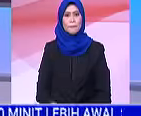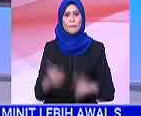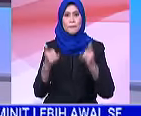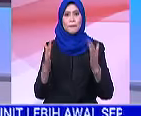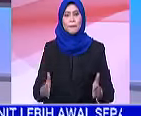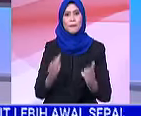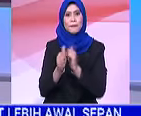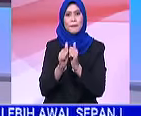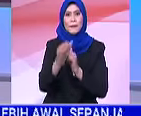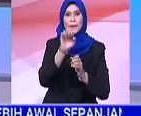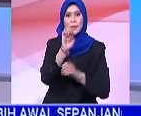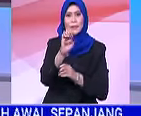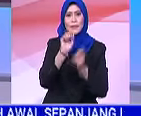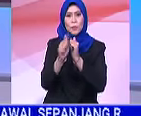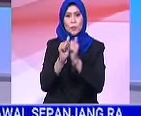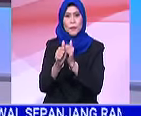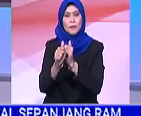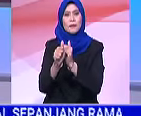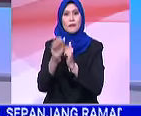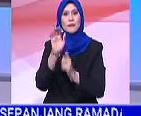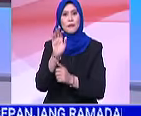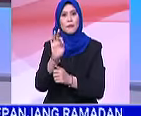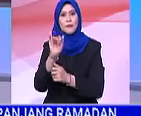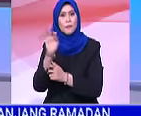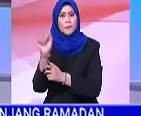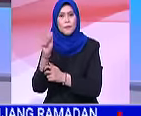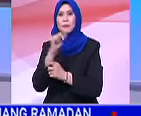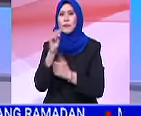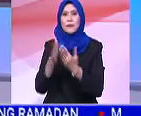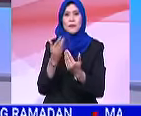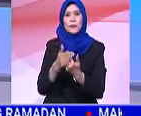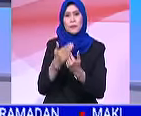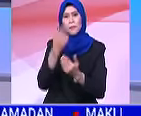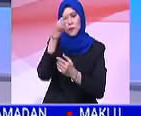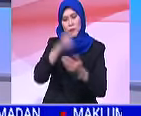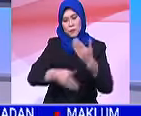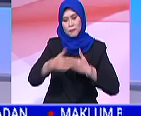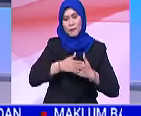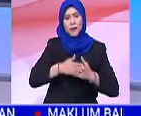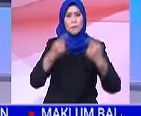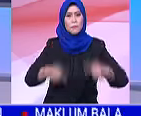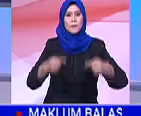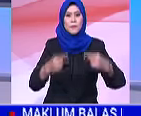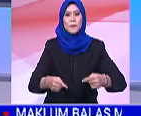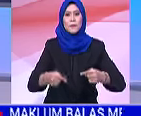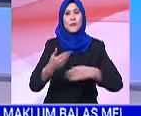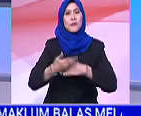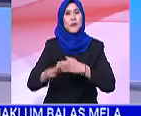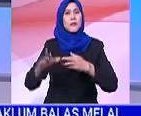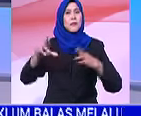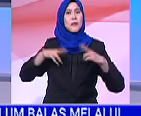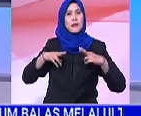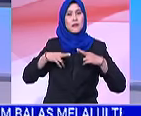Pemain sukan elektronik e-sukan FIFA Malaysia Rini Ramli mengakui bukan mudah buat dirinya untuk kembali ke dalam saingan kompetitif selepas